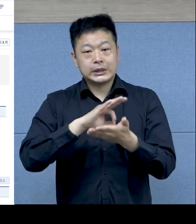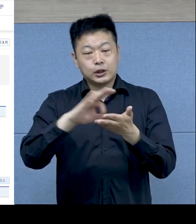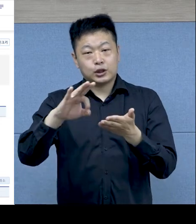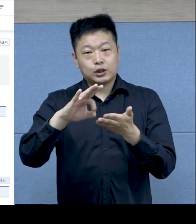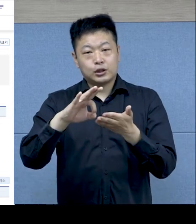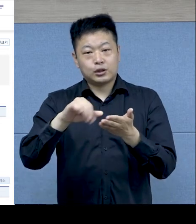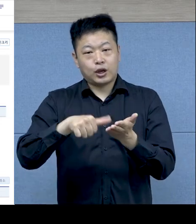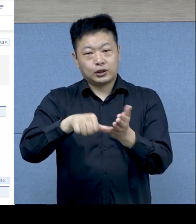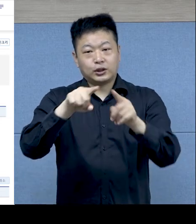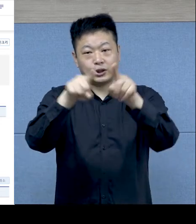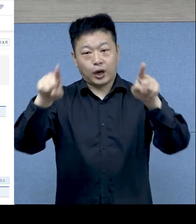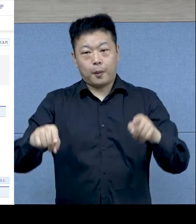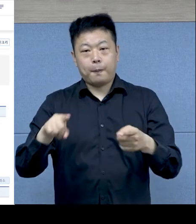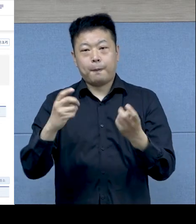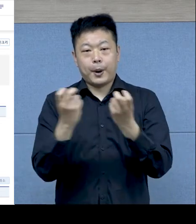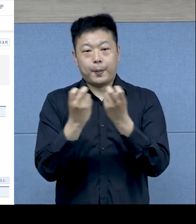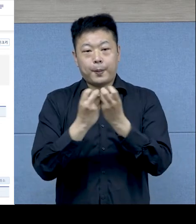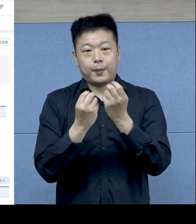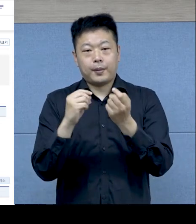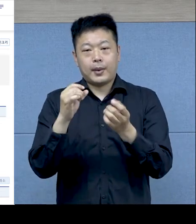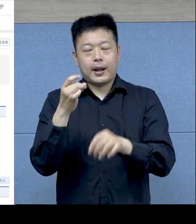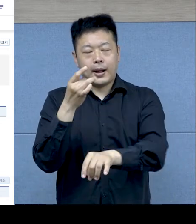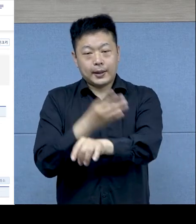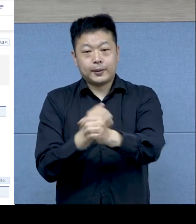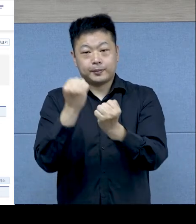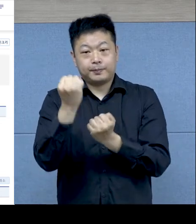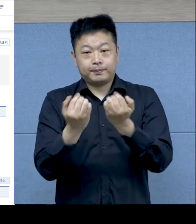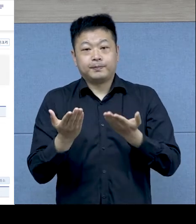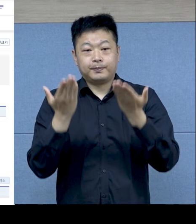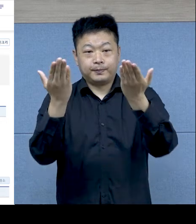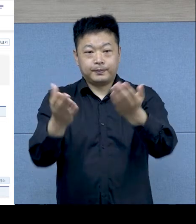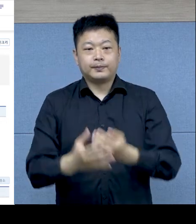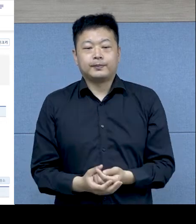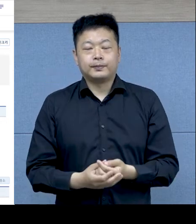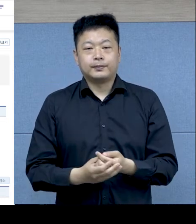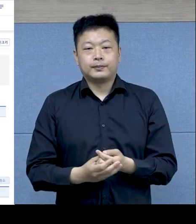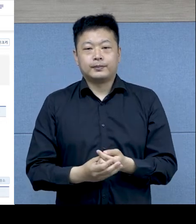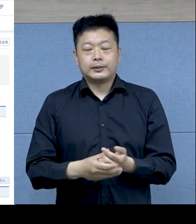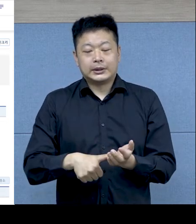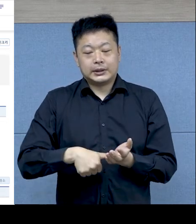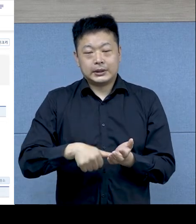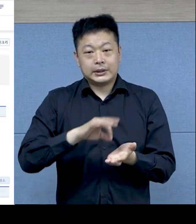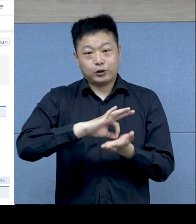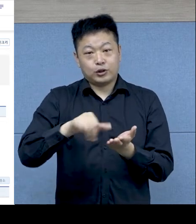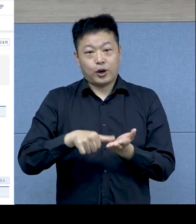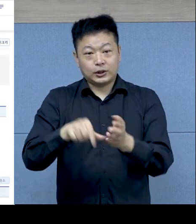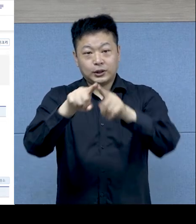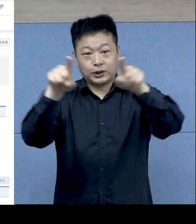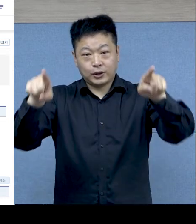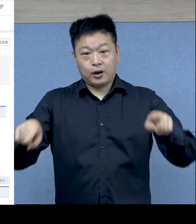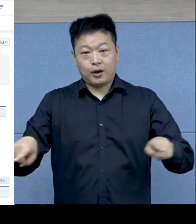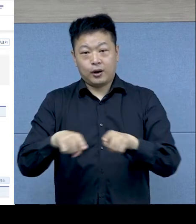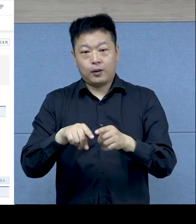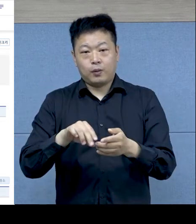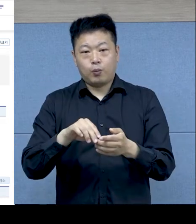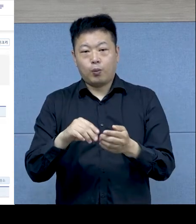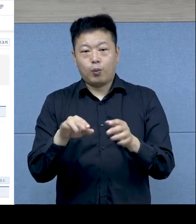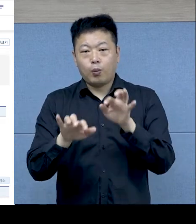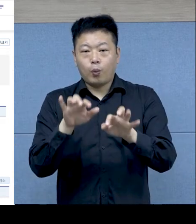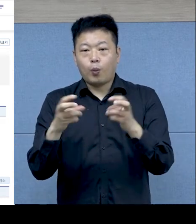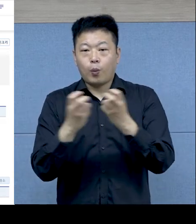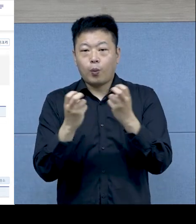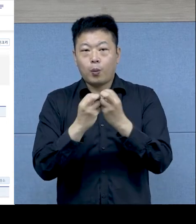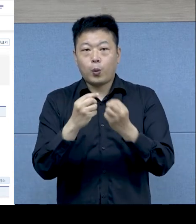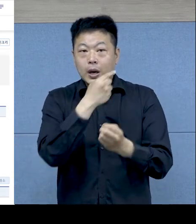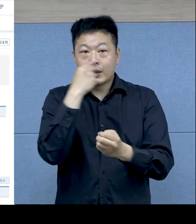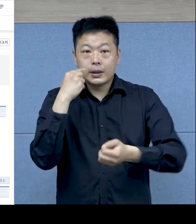이번에는 이제 지출결의서 작성법을 간단하게 알려드릴 텐데요. 지출결의서 작성은 지출관리의 지출결의서